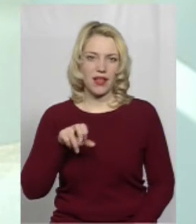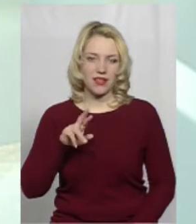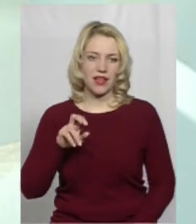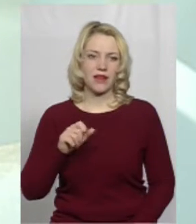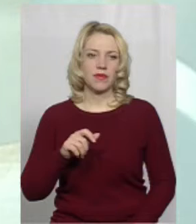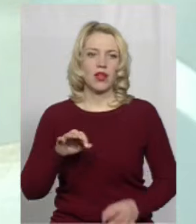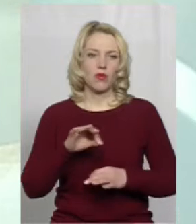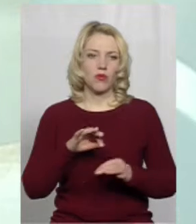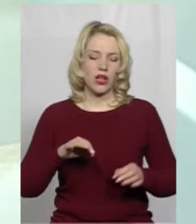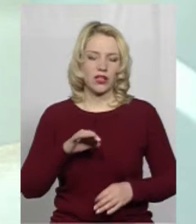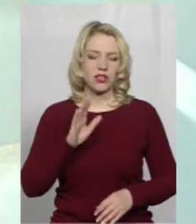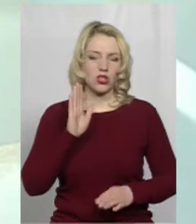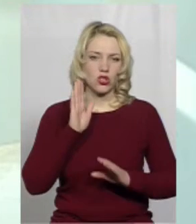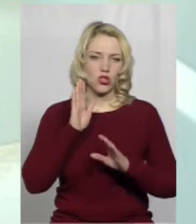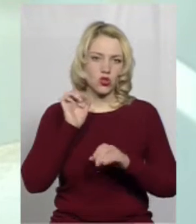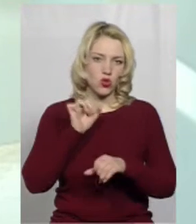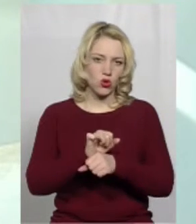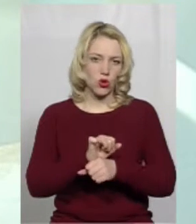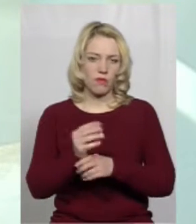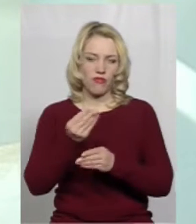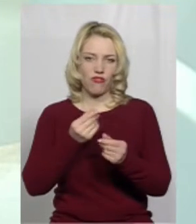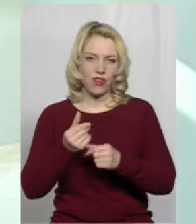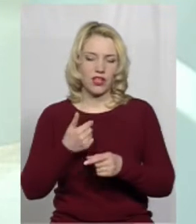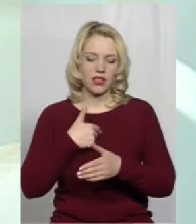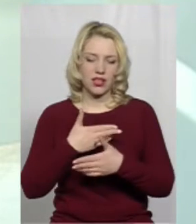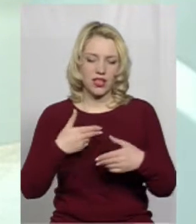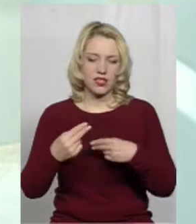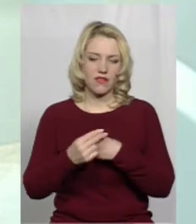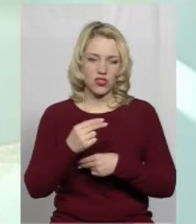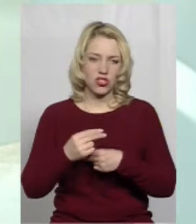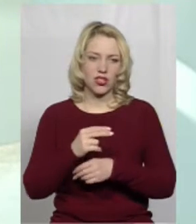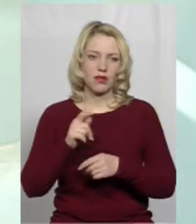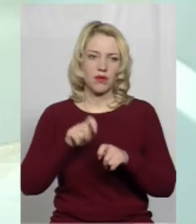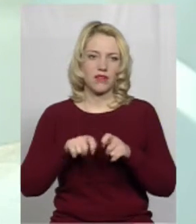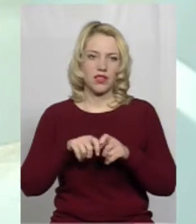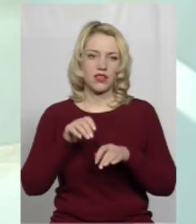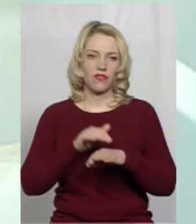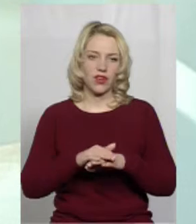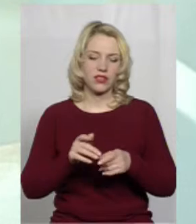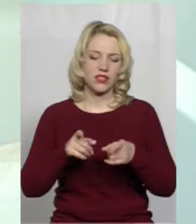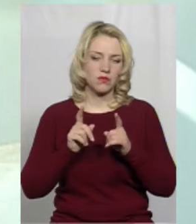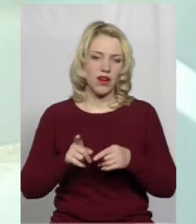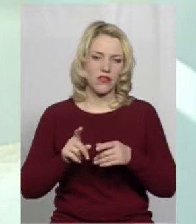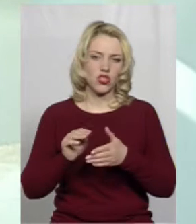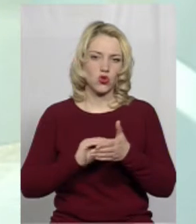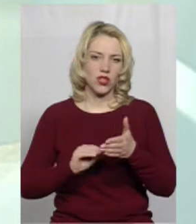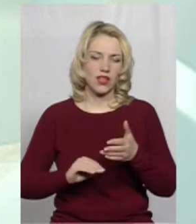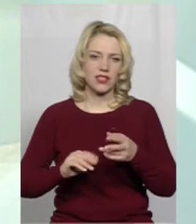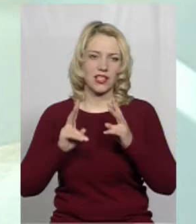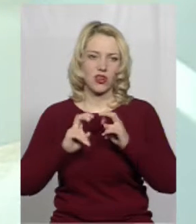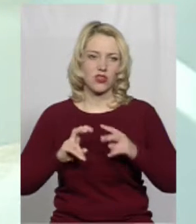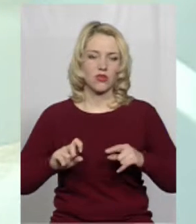інтернет-проєкт «Стопфейк» і інші. Нас вчили факт-чеку, як перевіряти факти. Ну, дійсно, такі справжні журналістські розслідування, тому